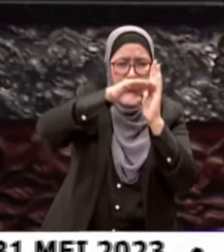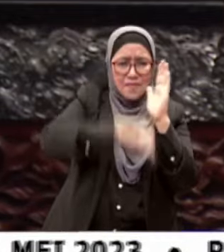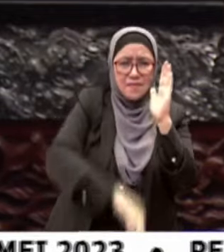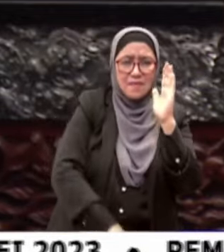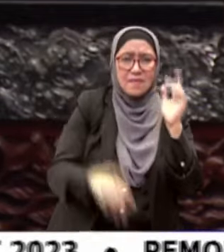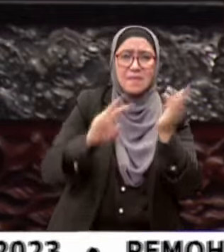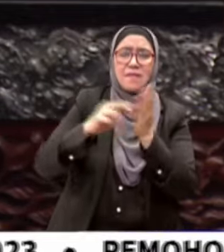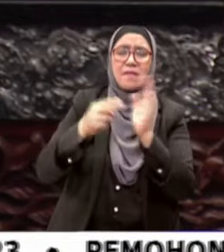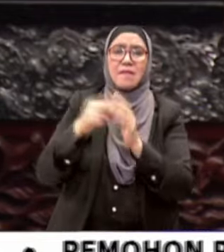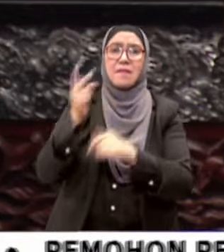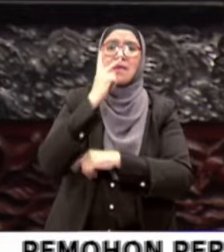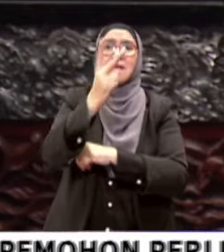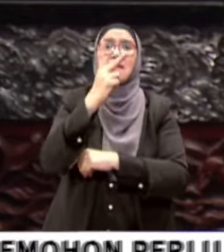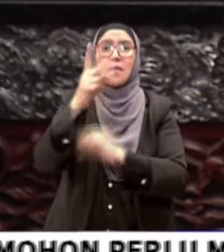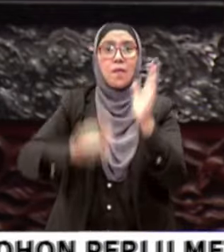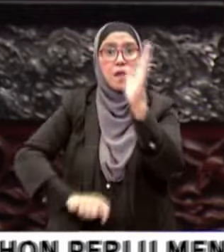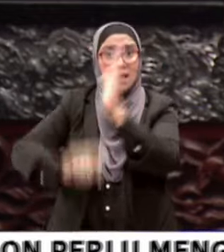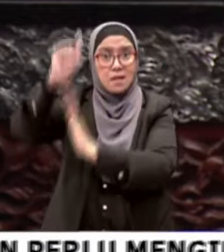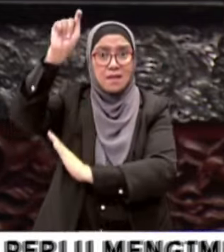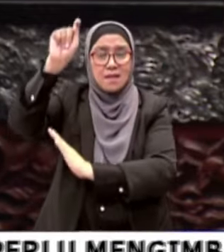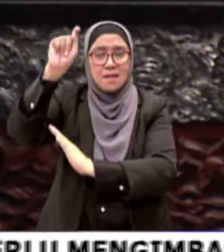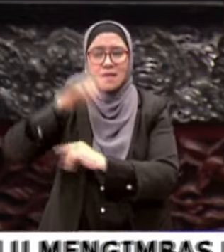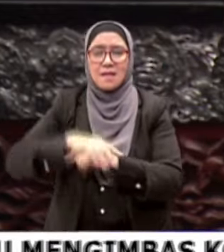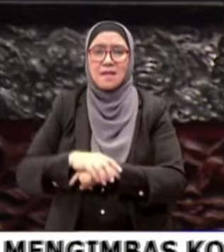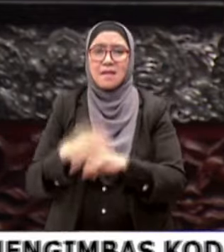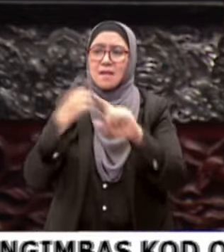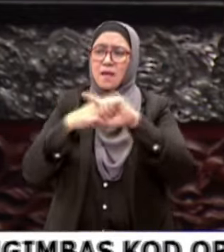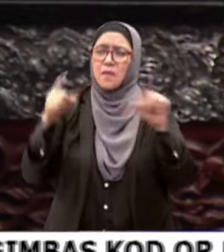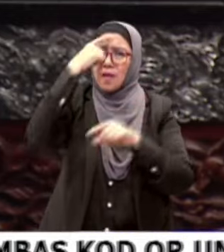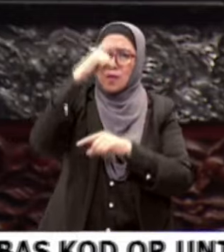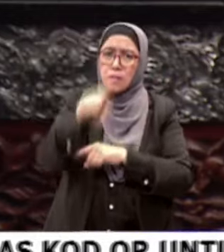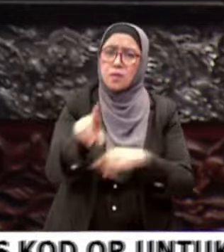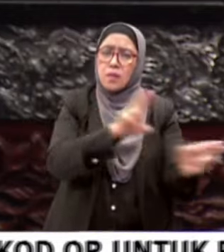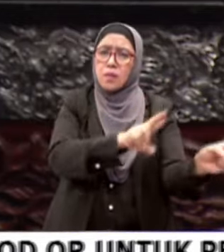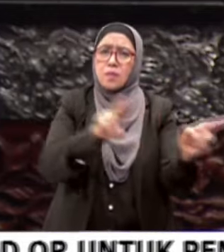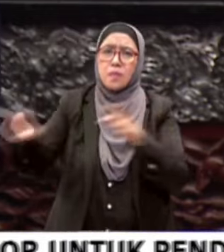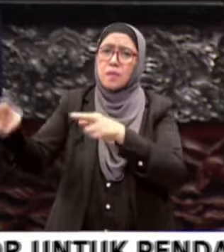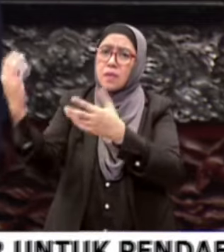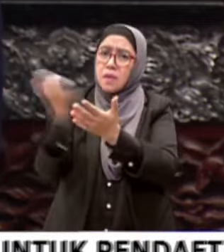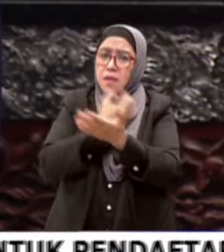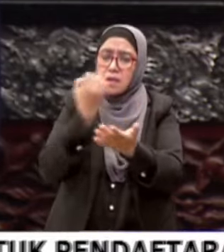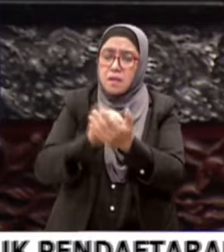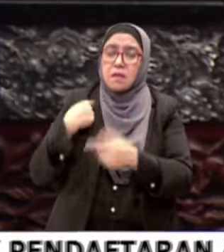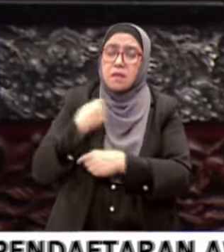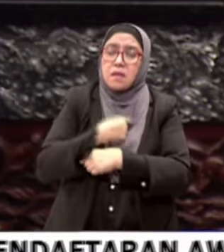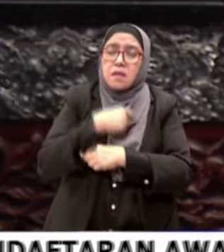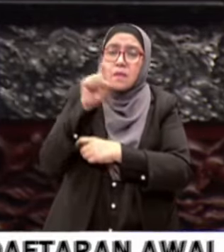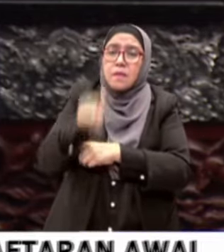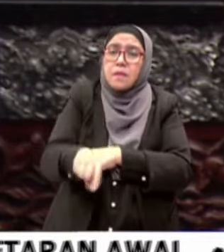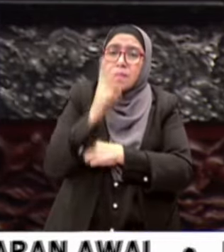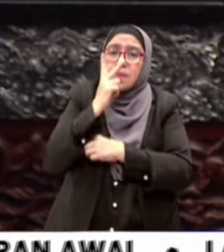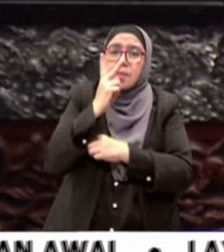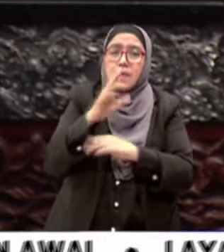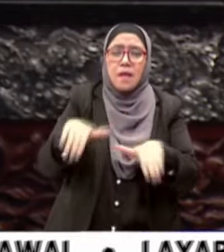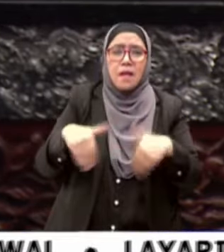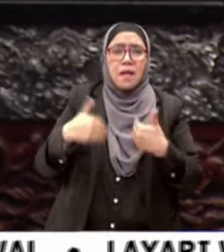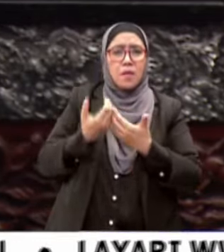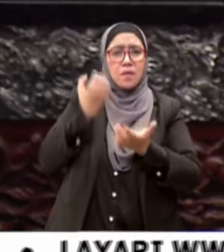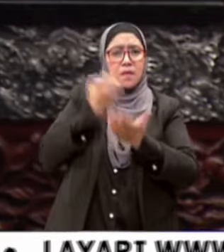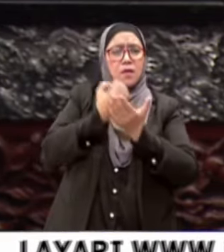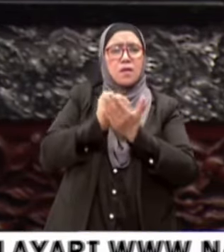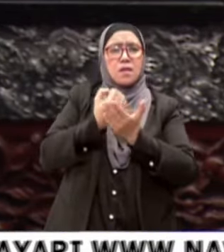80-an 700 tetapi untuk perancangan ekonomi kita juga kena lihat Bagaimana ekonomi tubuh